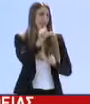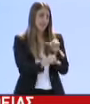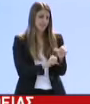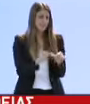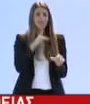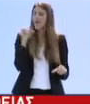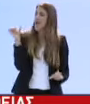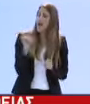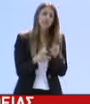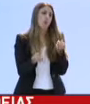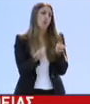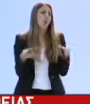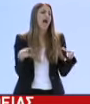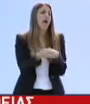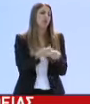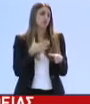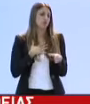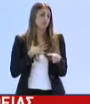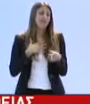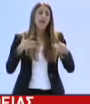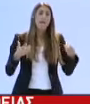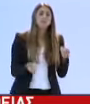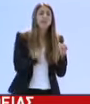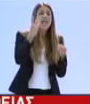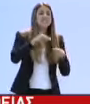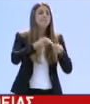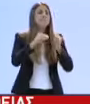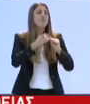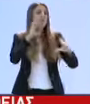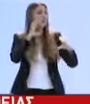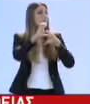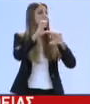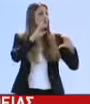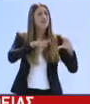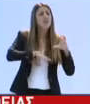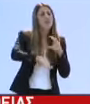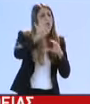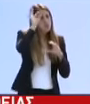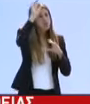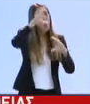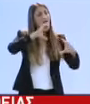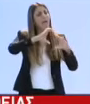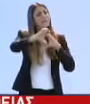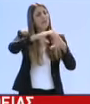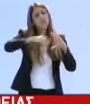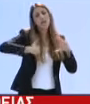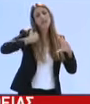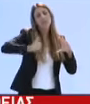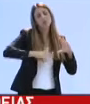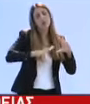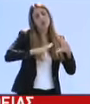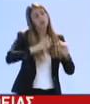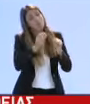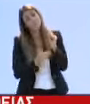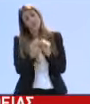την κομματική μας οργάνωση. Αξιοποιούμε νέες μεθόδους επικοινωνίας, κυρίως για να επικοινωνήσουμε με τους νεότερους συμπολίτες